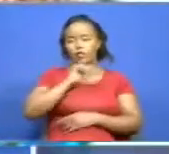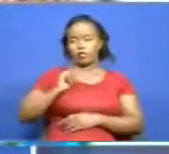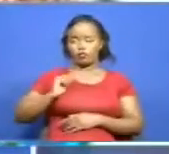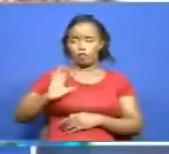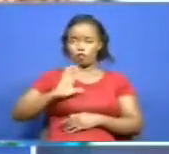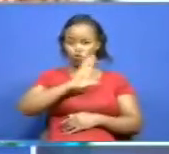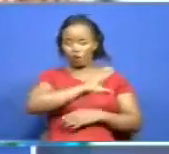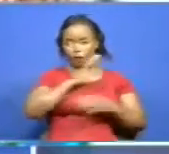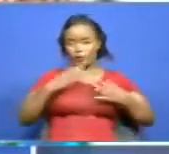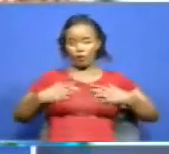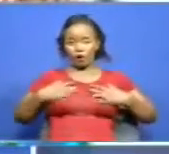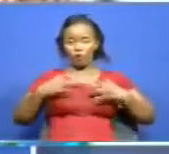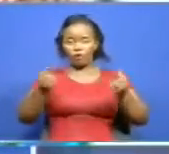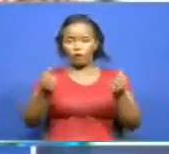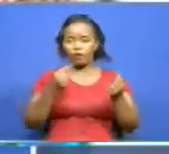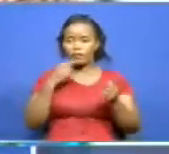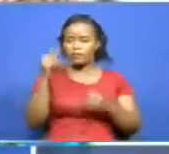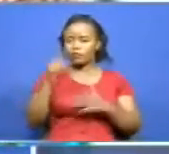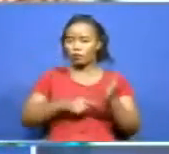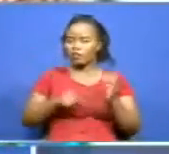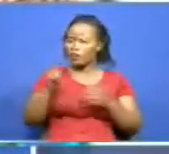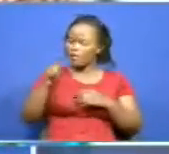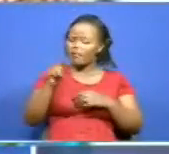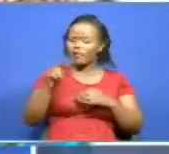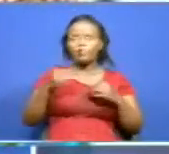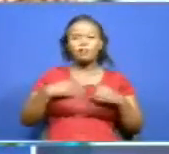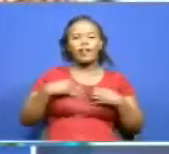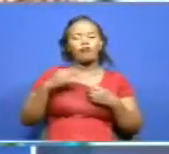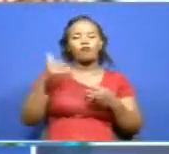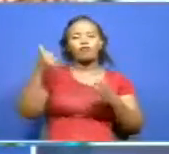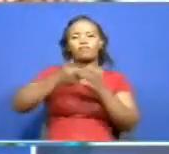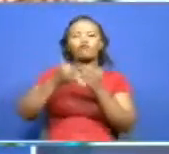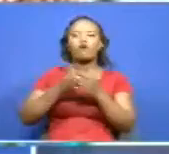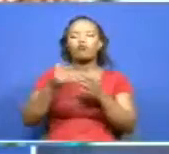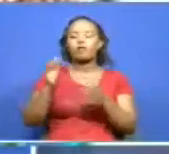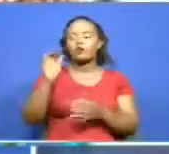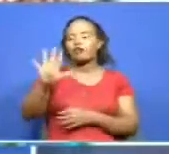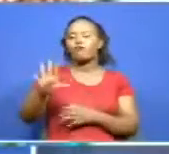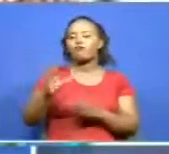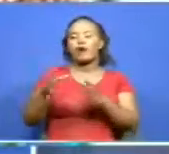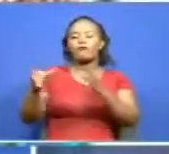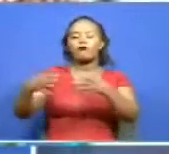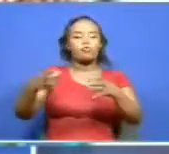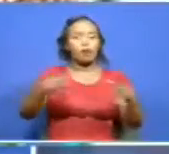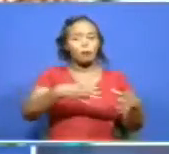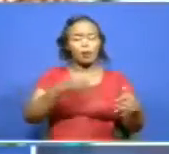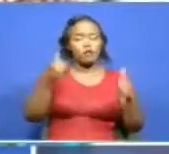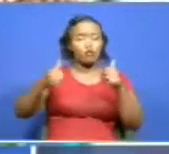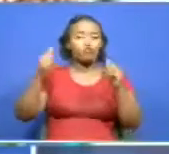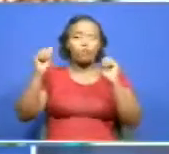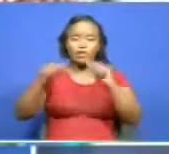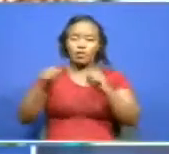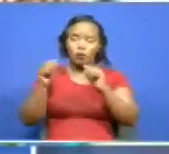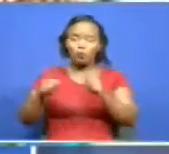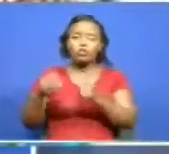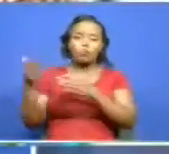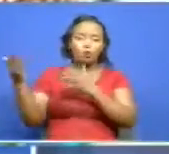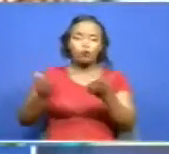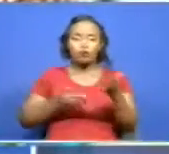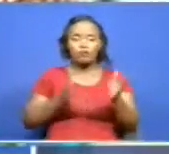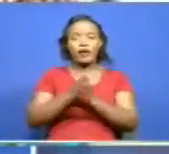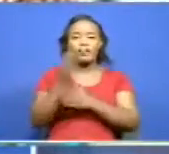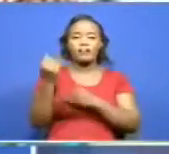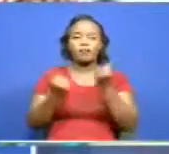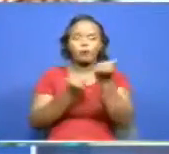afya walisema shirikisho hilo limetambulisha angalao kampuni tano zinazoweza kuagiza chanjo hizo na kupiga jeki juhudi